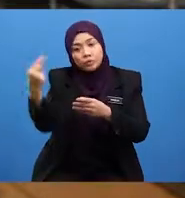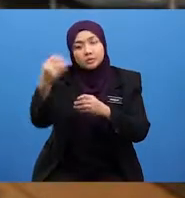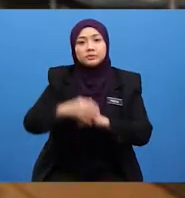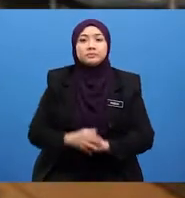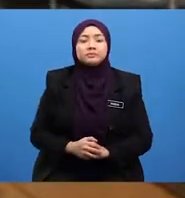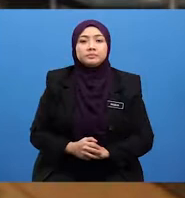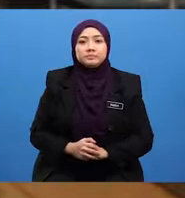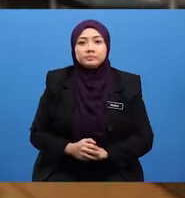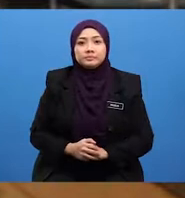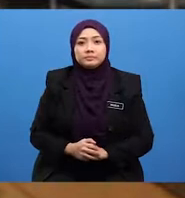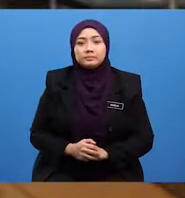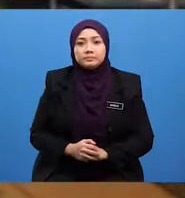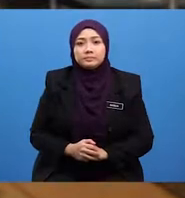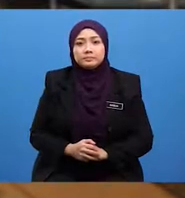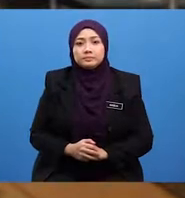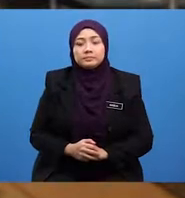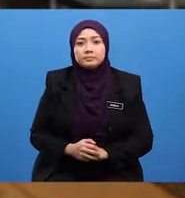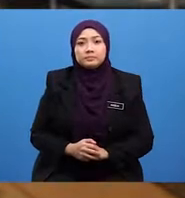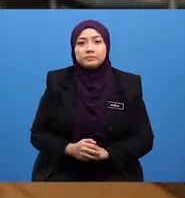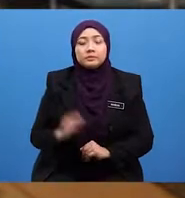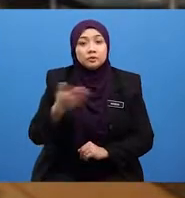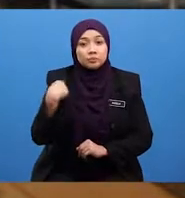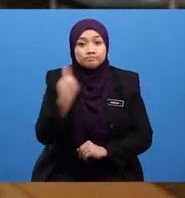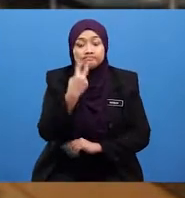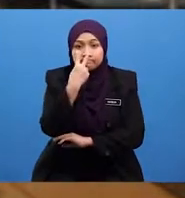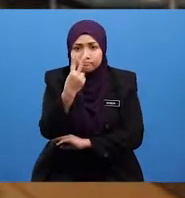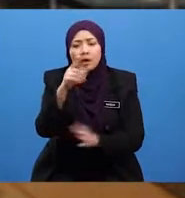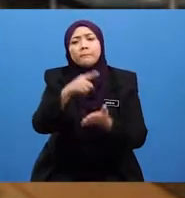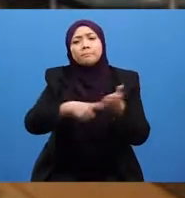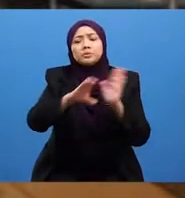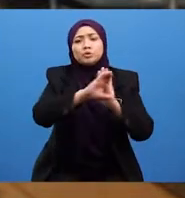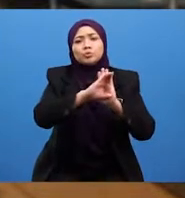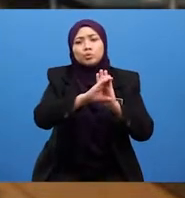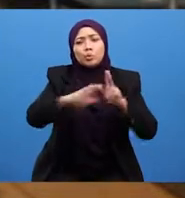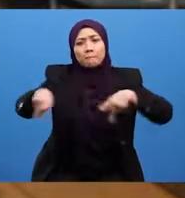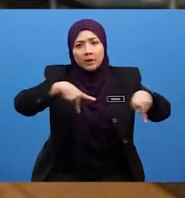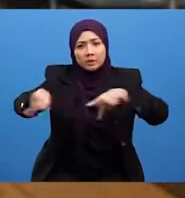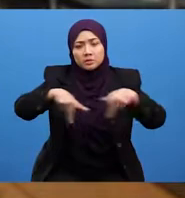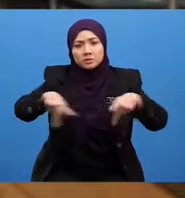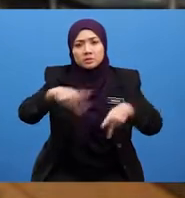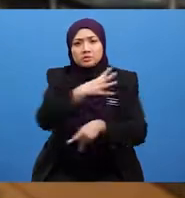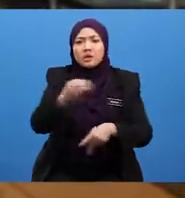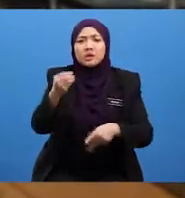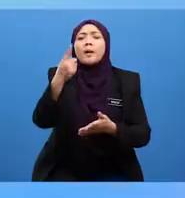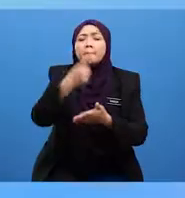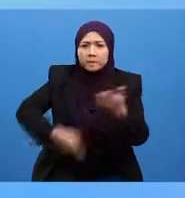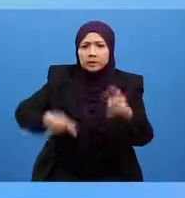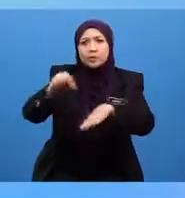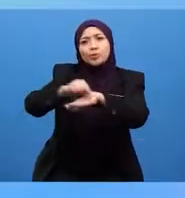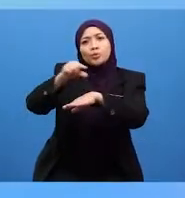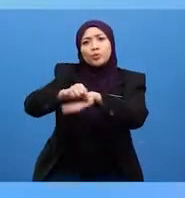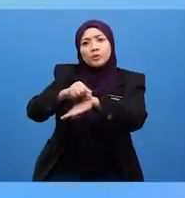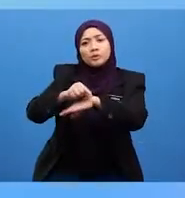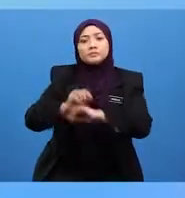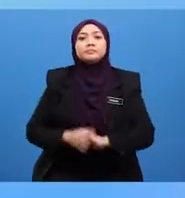Seterusnya, marilah kita lihat apakah pula contoh plastik dan setiap kegunaannya.